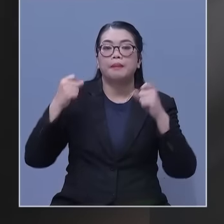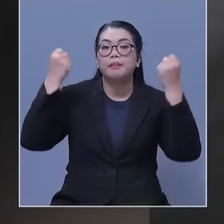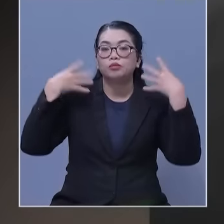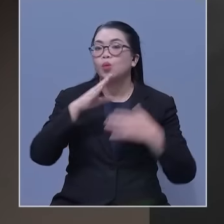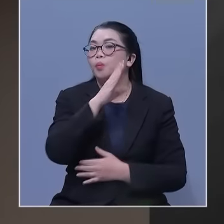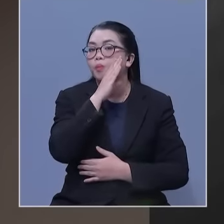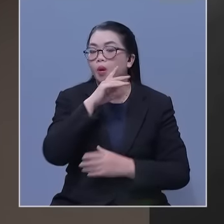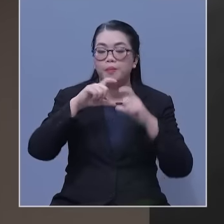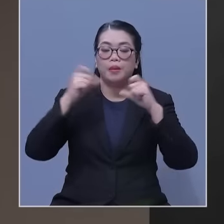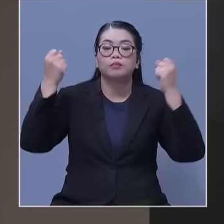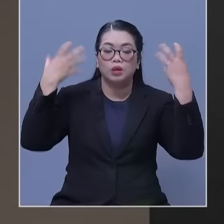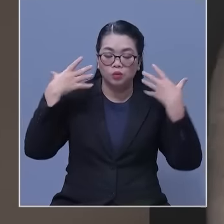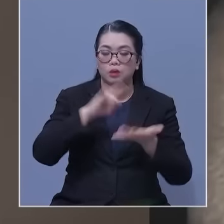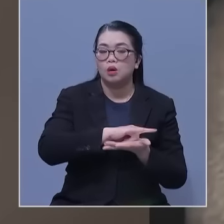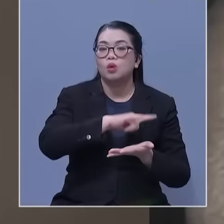ชน